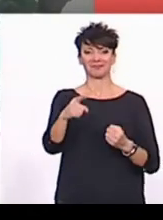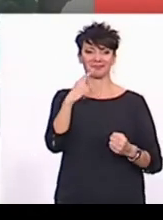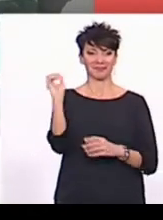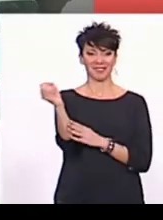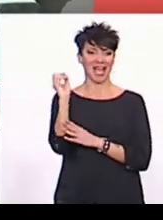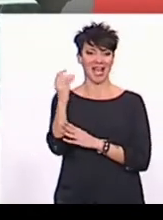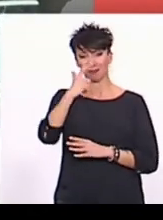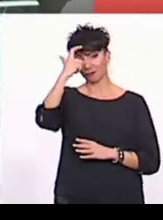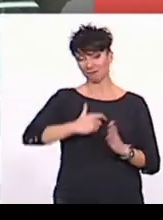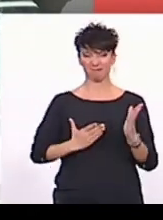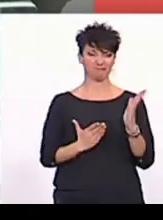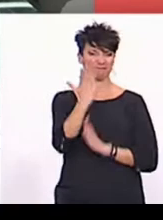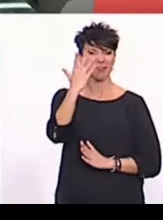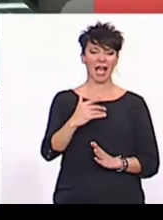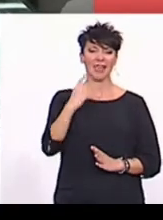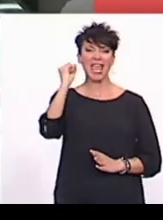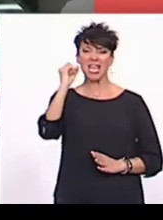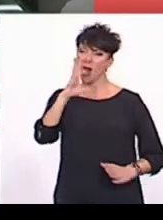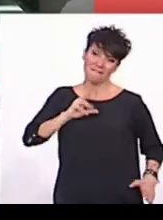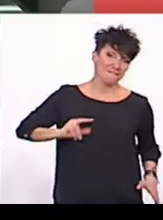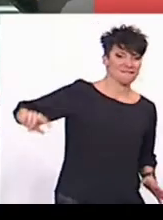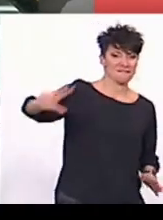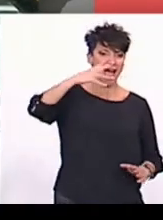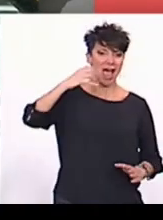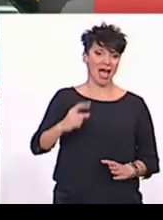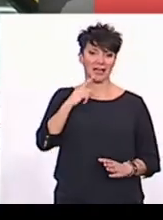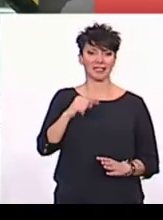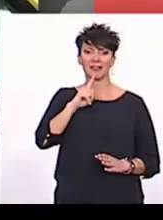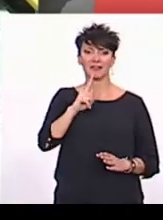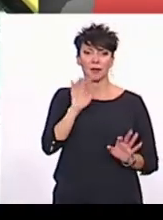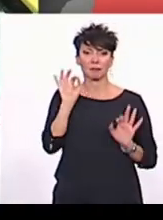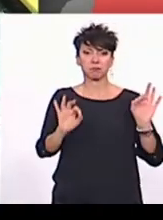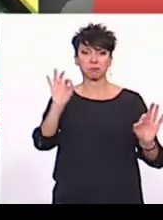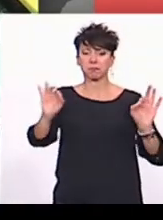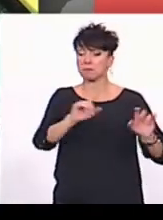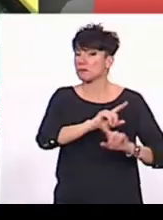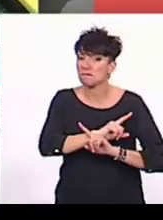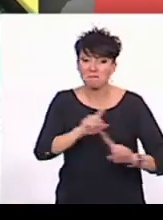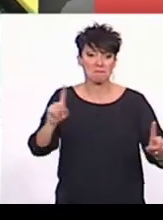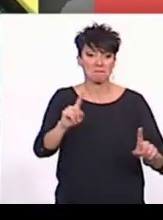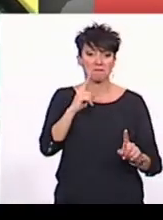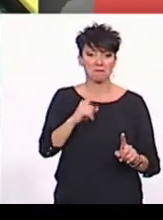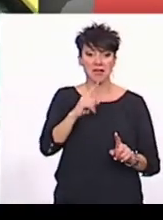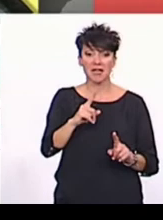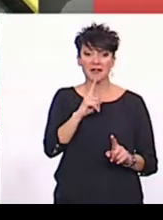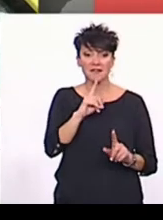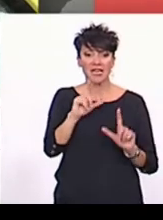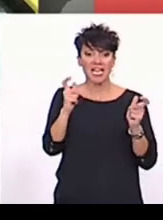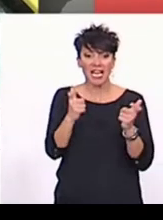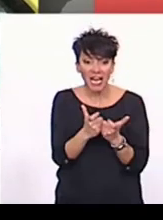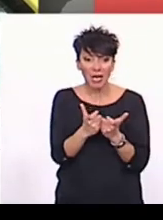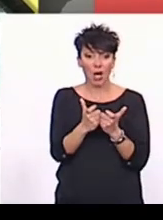Κάνουμε το καθήκον μας. Οι ήρωες είναι όλοι. Οι ήρωες είναι αυτοί που θα εμποδίσουν τη διασπορά. Όσους το μπορούμε σπίτι, να προσθέσουμε. Η οικογένεια είστε όλη μέρα